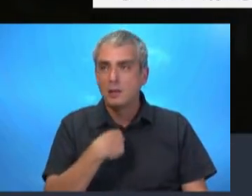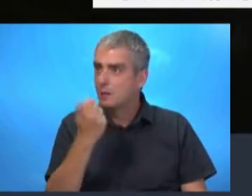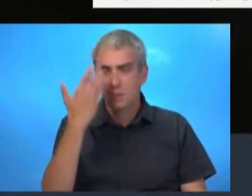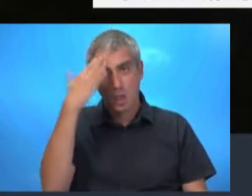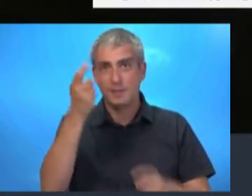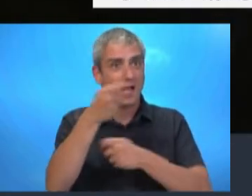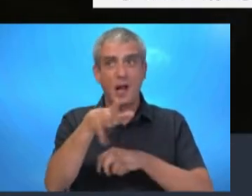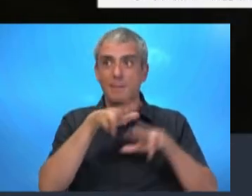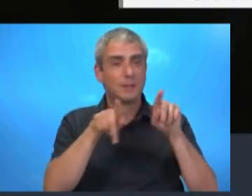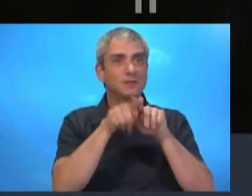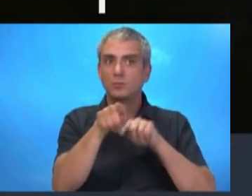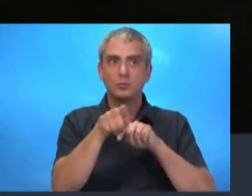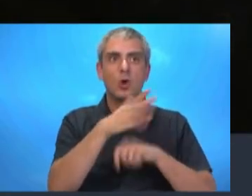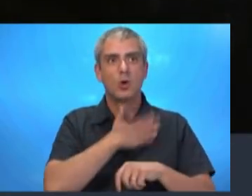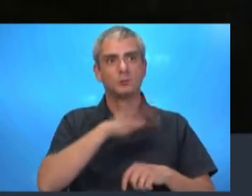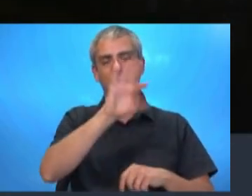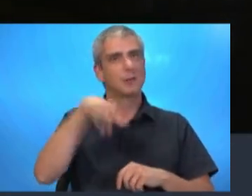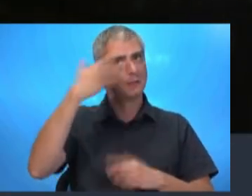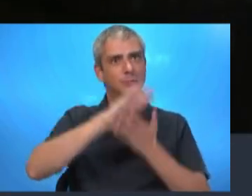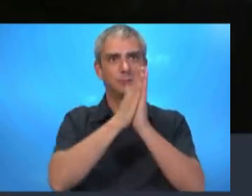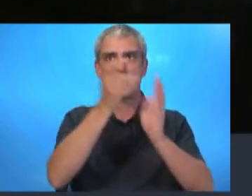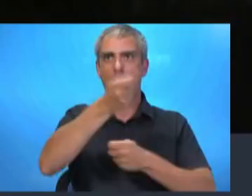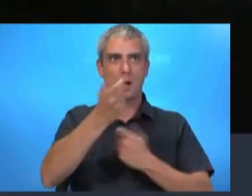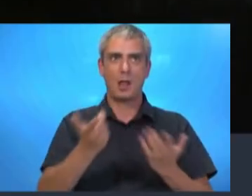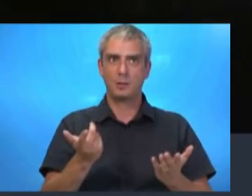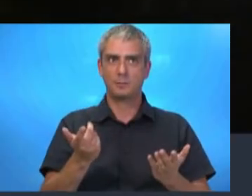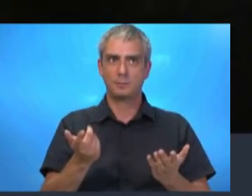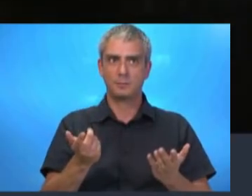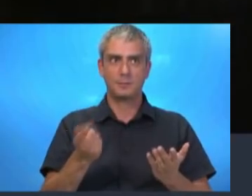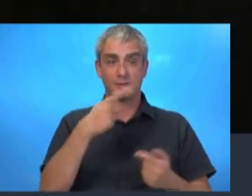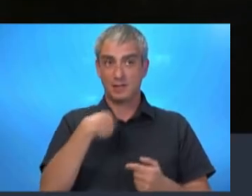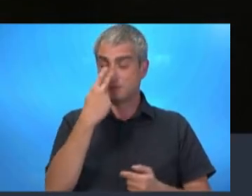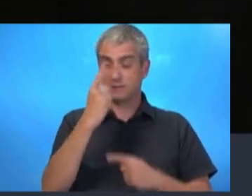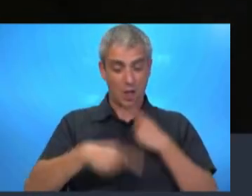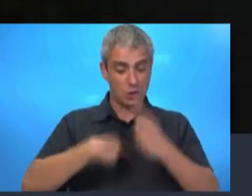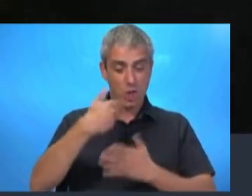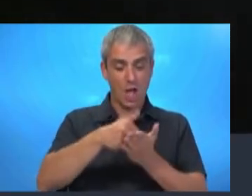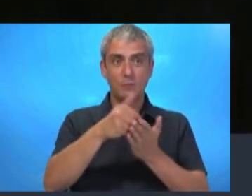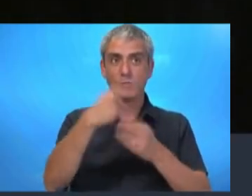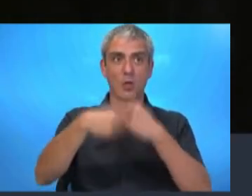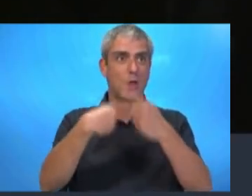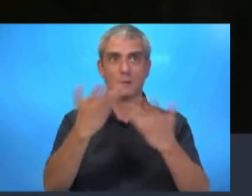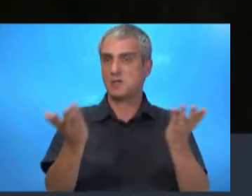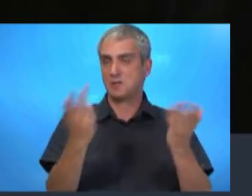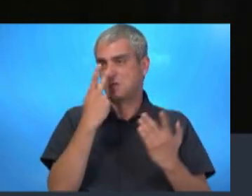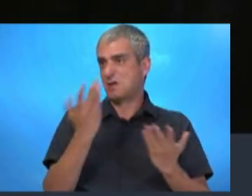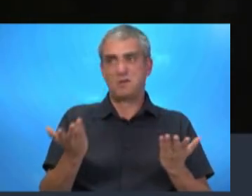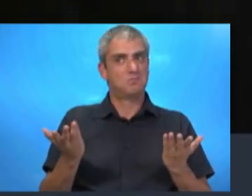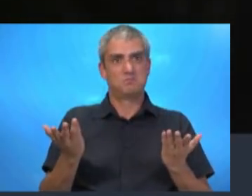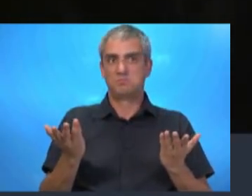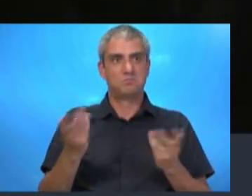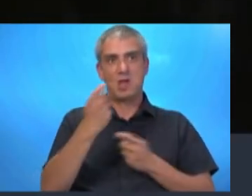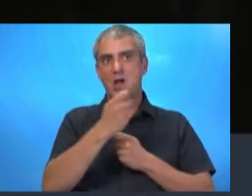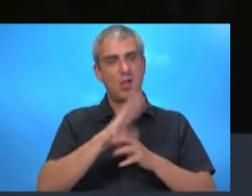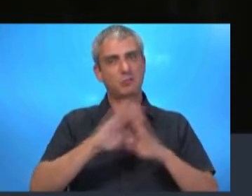חקלאים במצבים האלה, שרוצים שהילדים שלהם יהיו חקלאים. וכשאני מסתכל על הדור המשך, על הדור הבא, זה נראה שזה, שהחקלאות